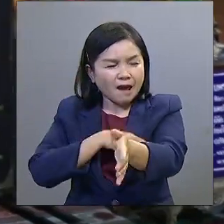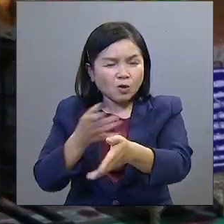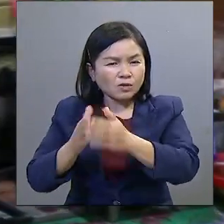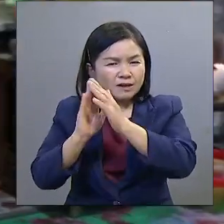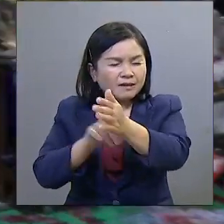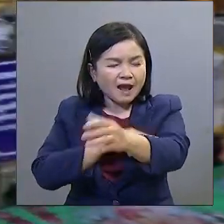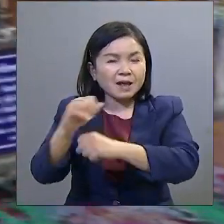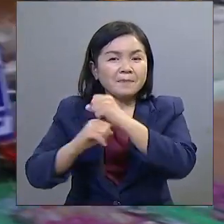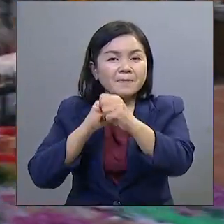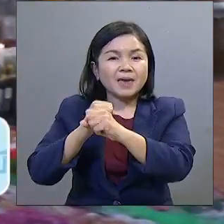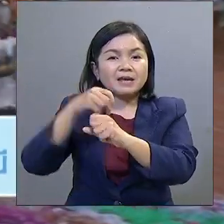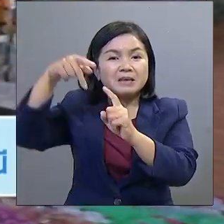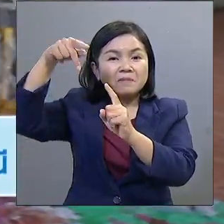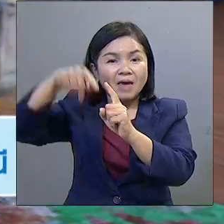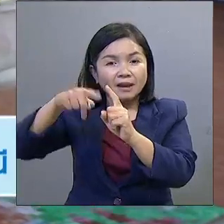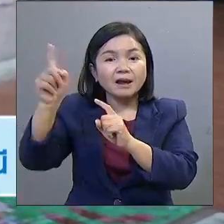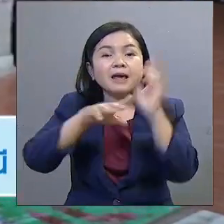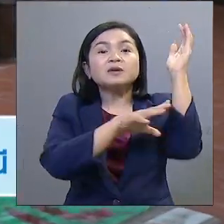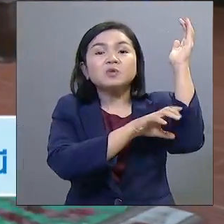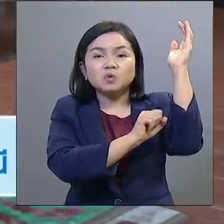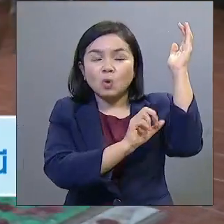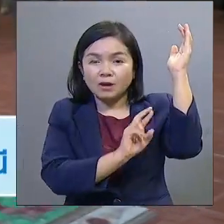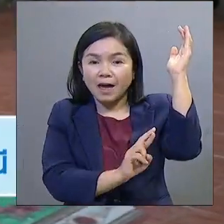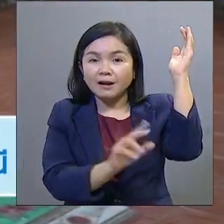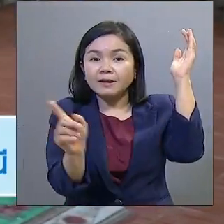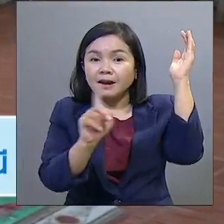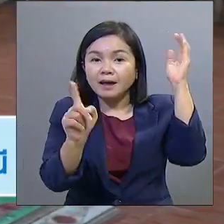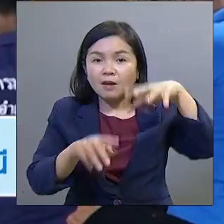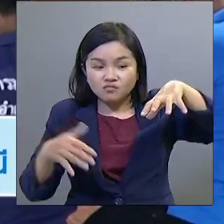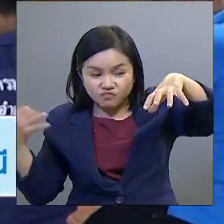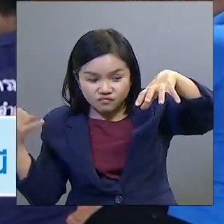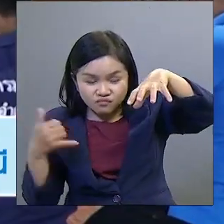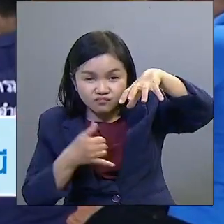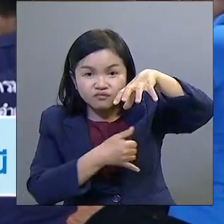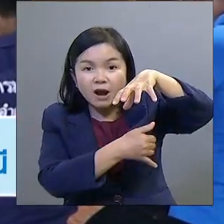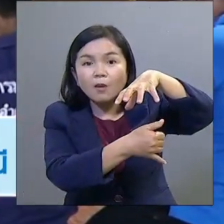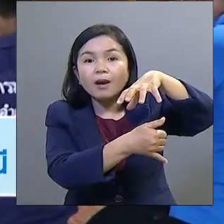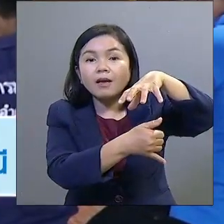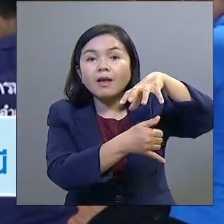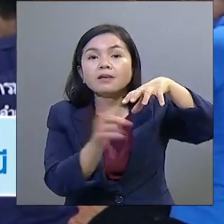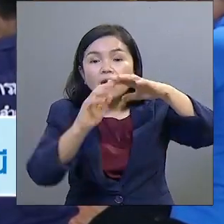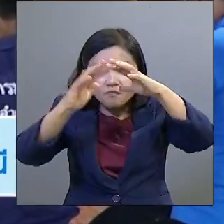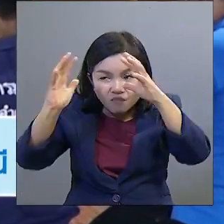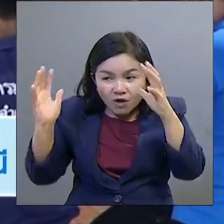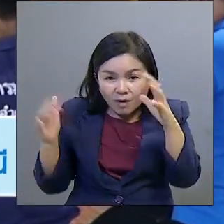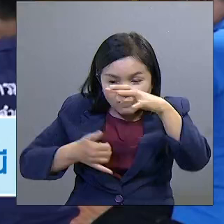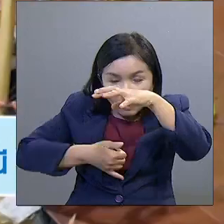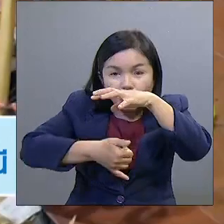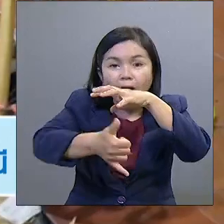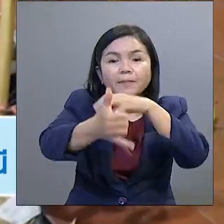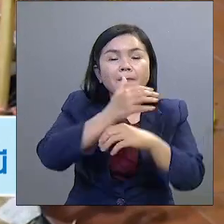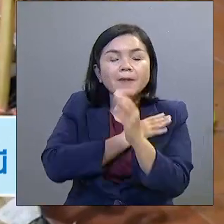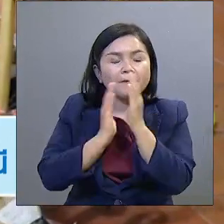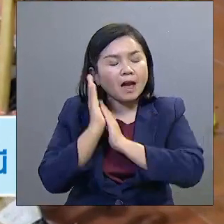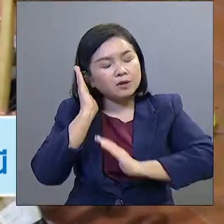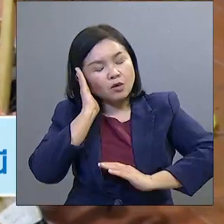ไปกันที่จังหวัดสุราษฎร์ธานีครับที่นี่ครับคือถ้ำของภูเขาหินปูนครับมีพระนอนหรือพระพุทธรูปปาง